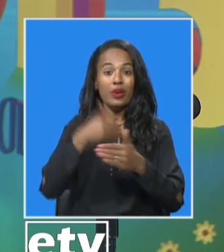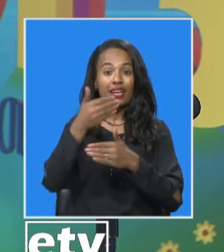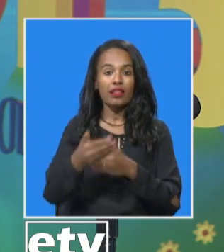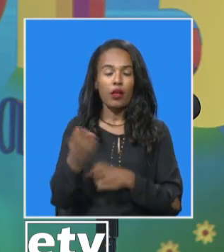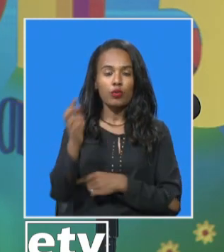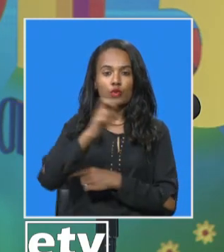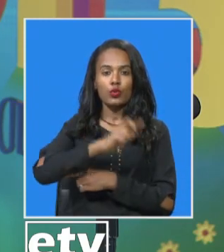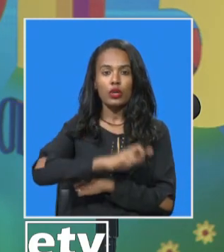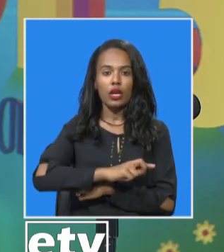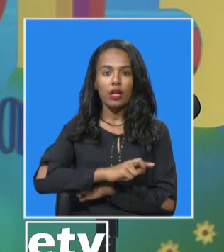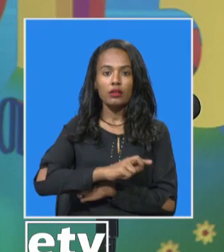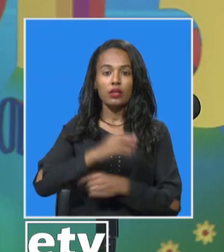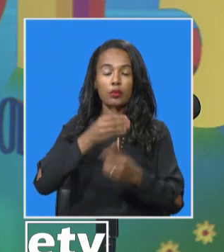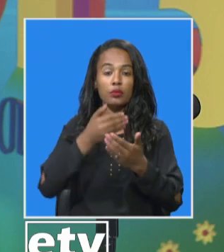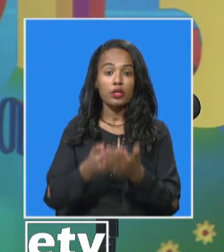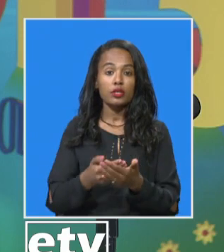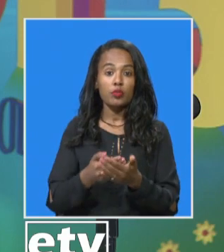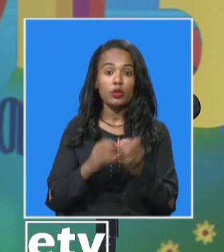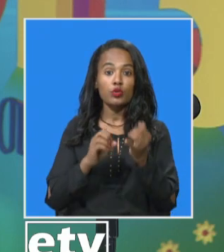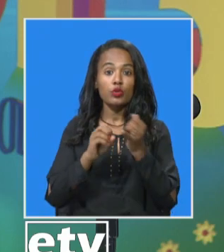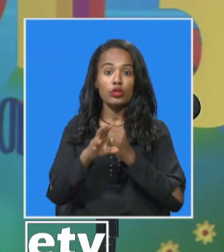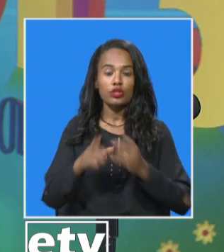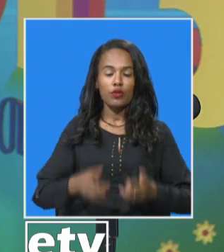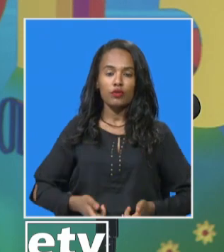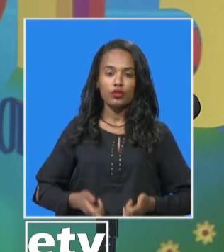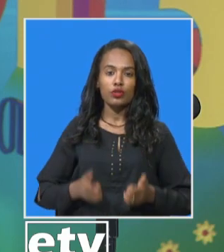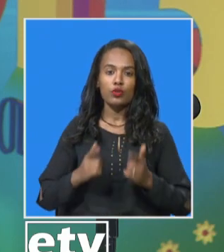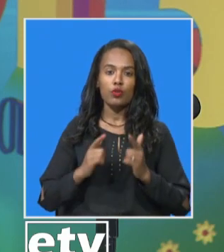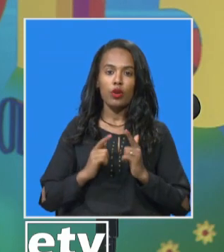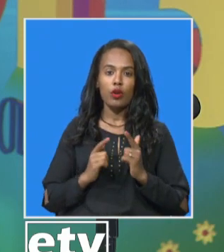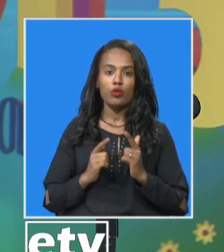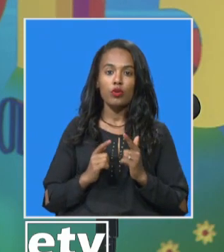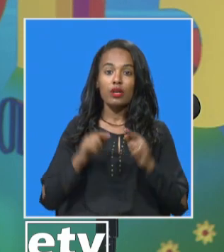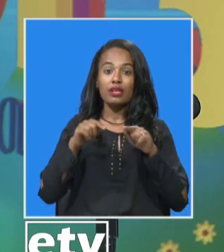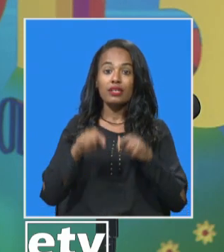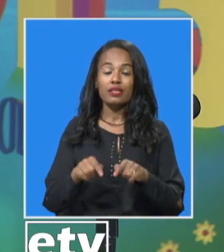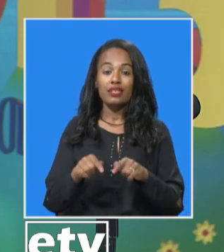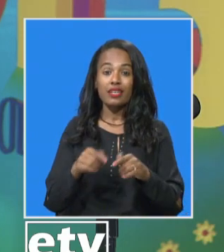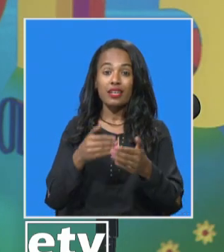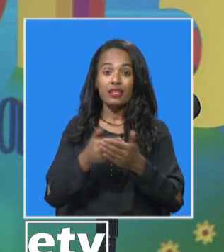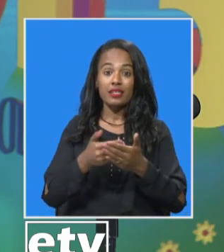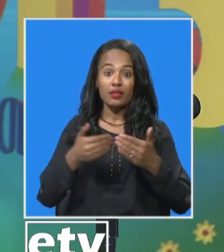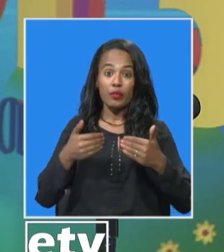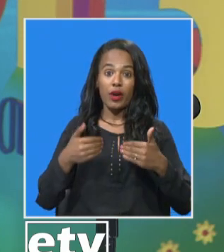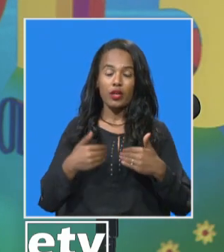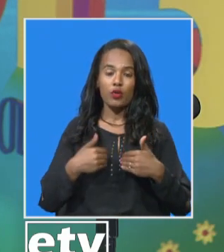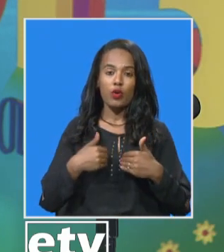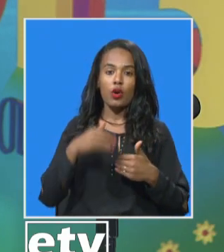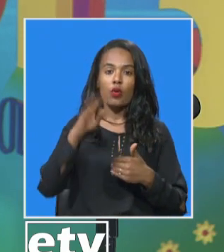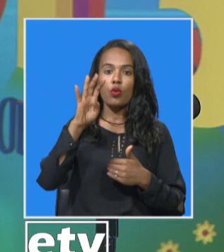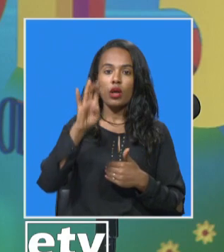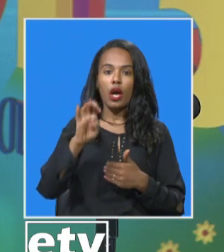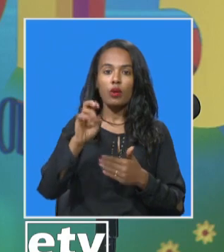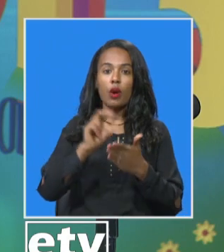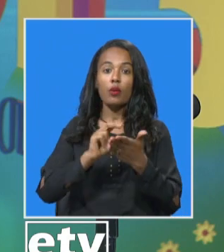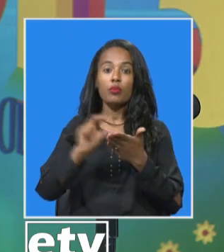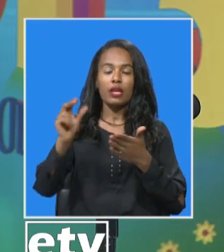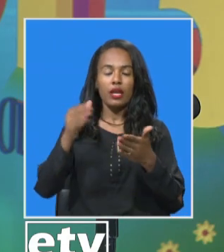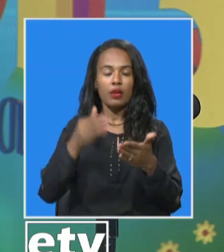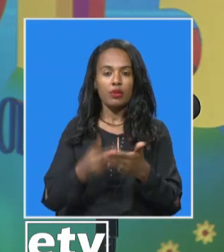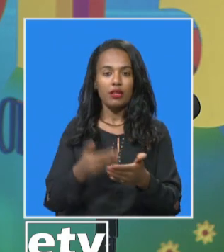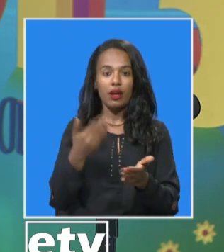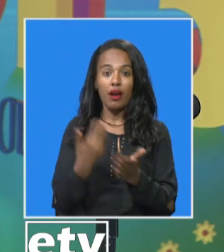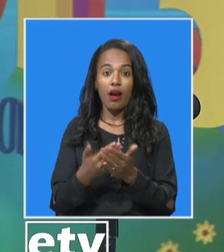ቀናት የምንደርስባቸው ቅርንጫፎች ይኖራሉ። እስከ ዛሬ ባለው ወደ 40 ቢሊዮን ብር የሚጠጋ